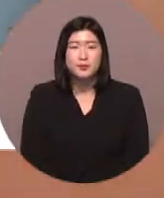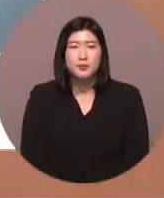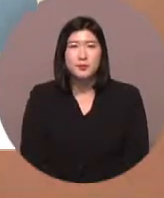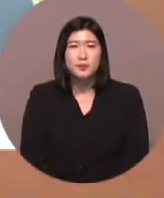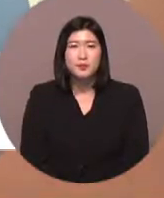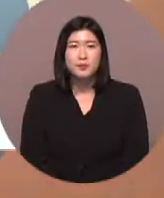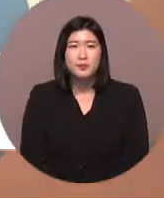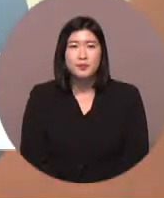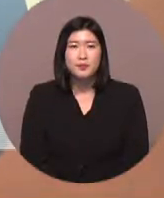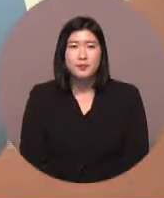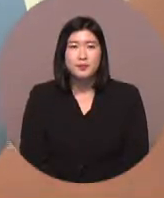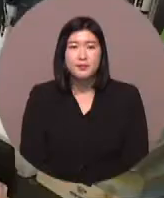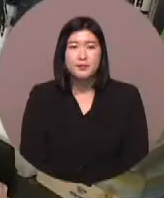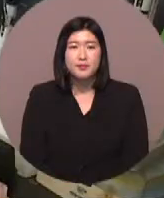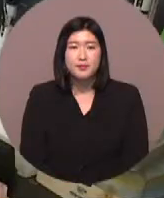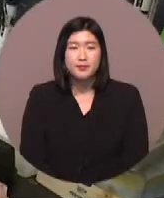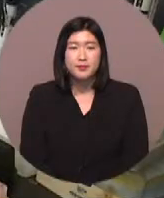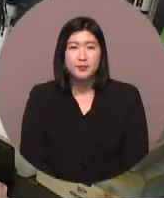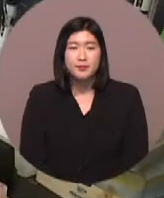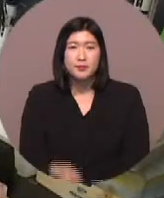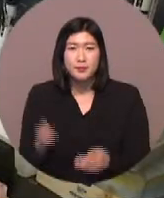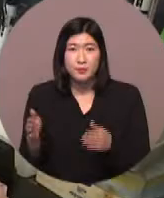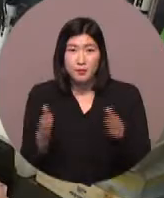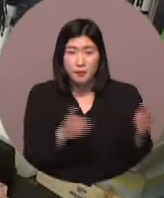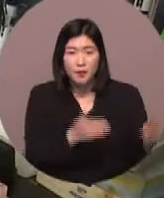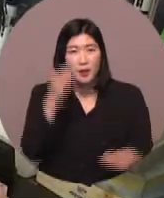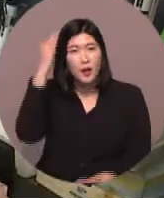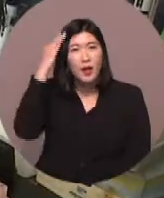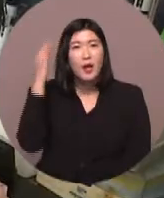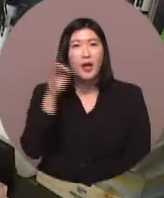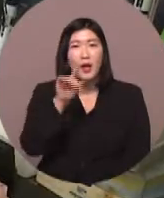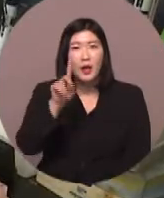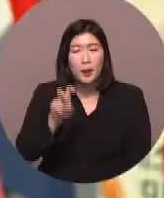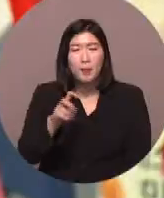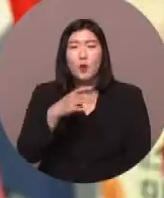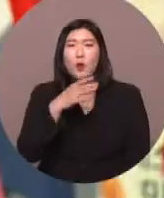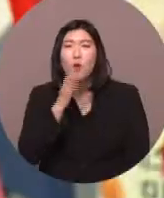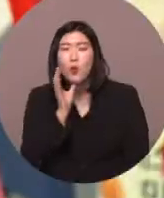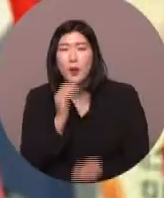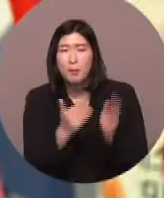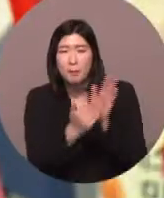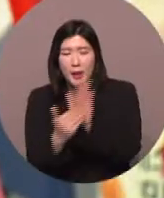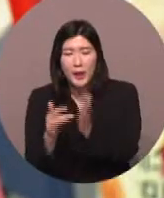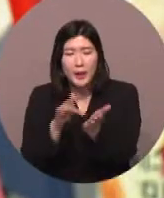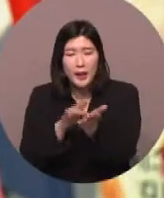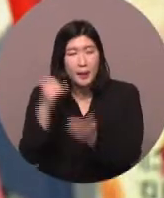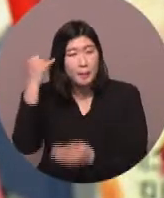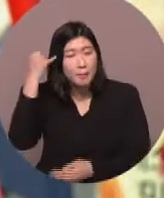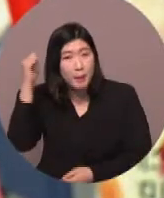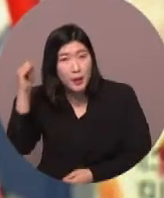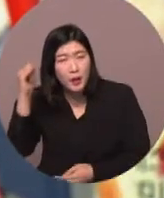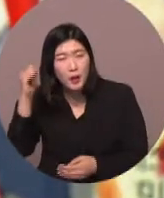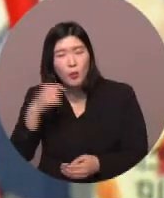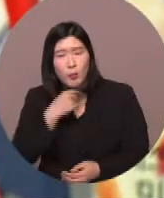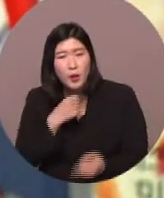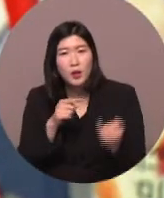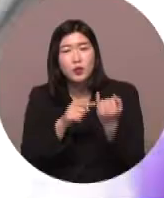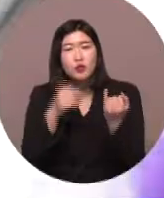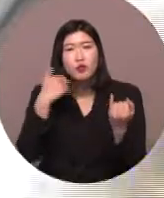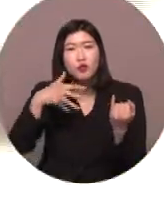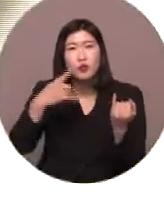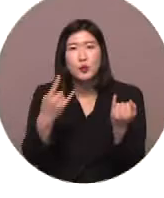뿌듯하게 생각하고 있습니다. 암과 노화 억제 분야에서 획기적인 치료법을 내놓고 싶다는 최세롬